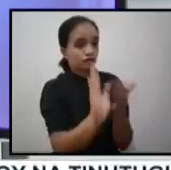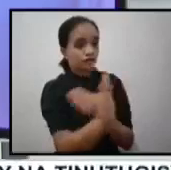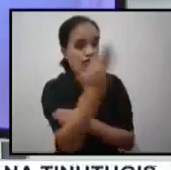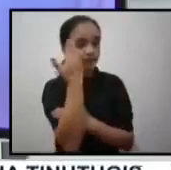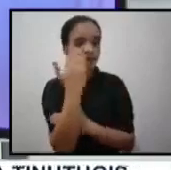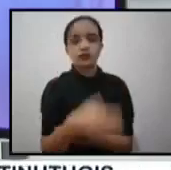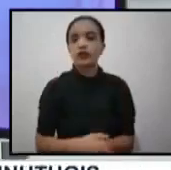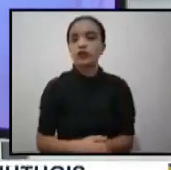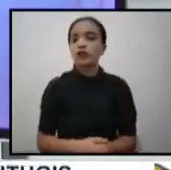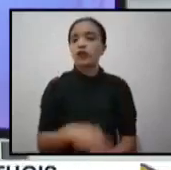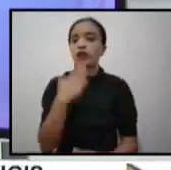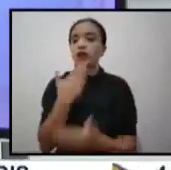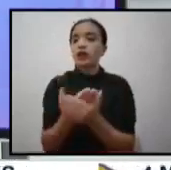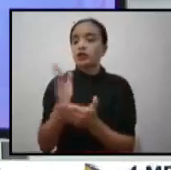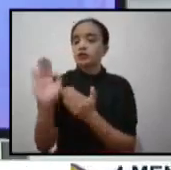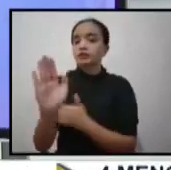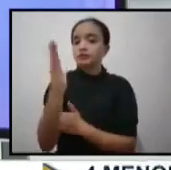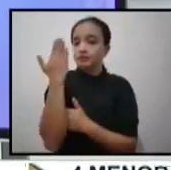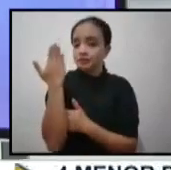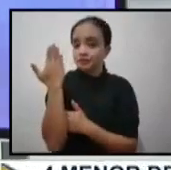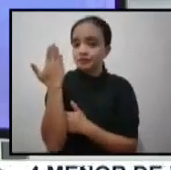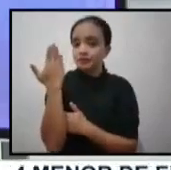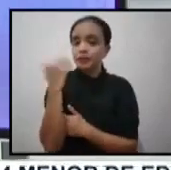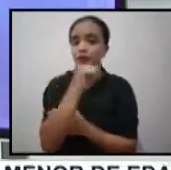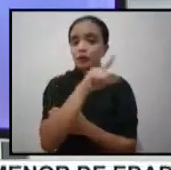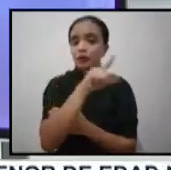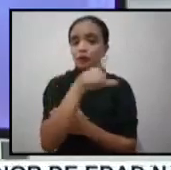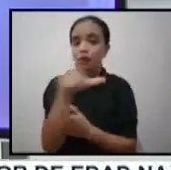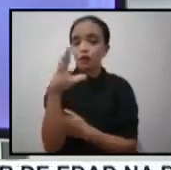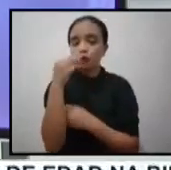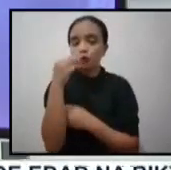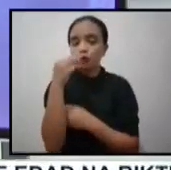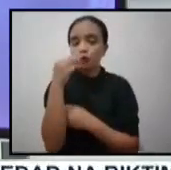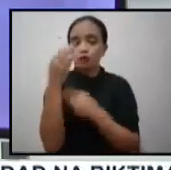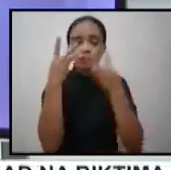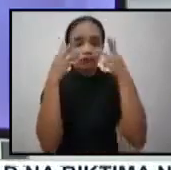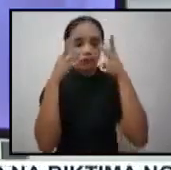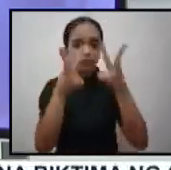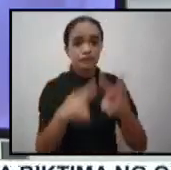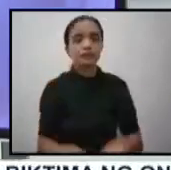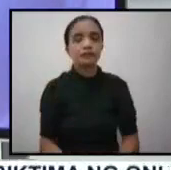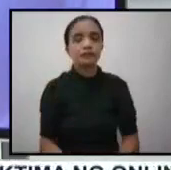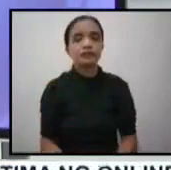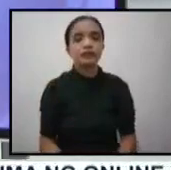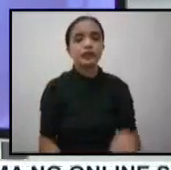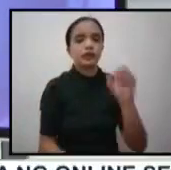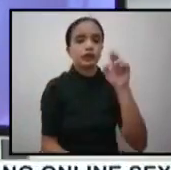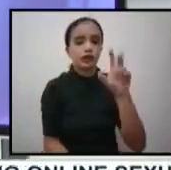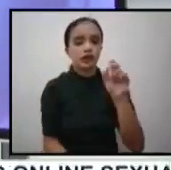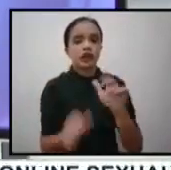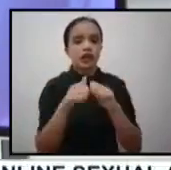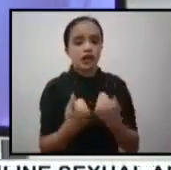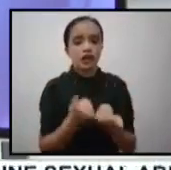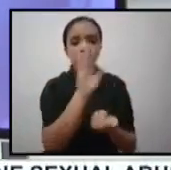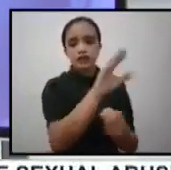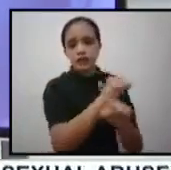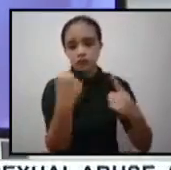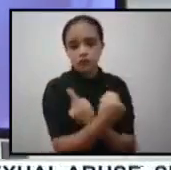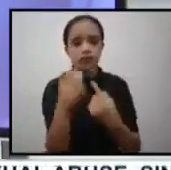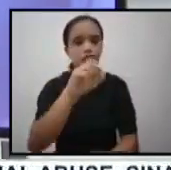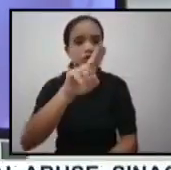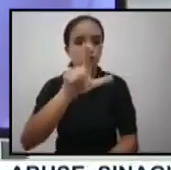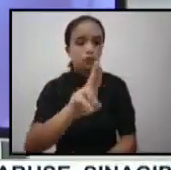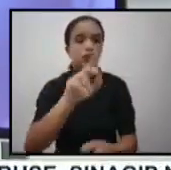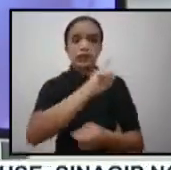mga tagapagpakinig. Magandang umaga sa atin lahat. Okay, sir, kamusta na po yung sitwasyon dyan sa may Sulu ngayon, particular sa Maimbong?